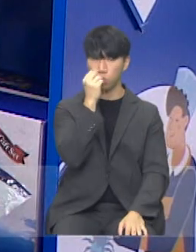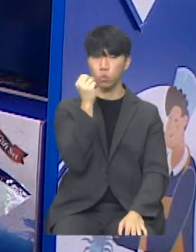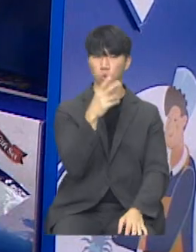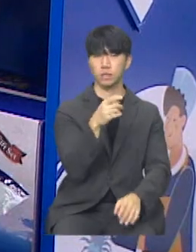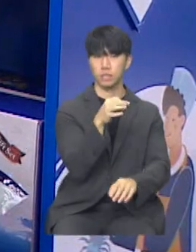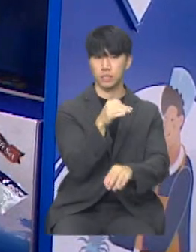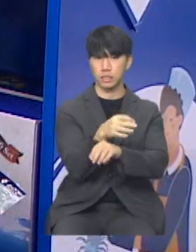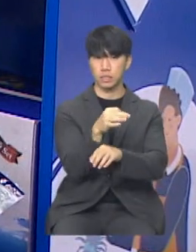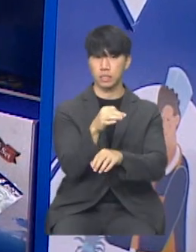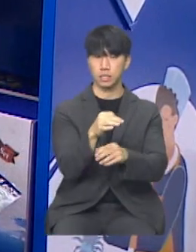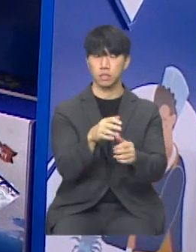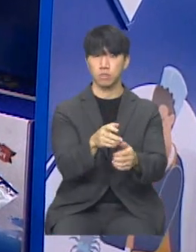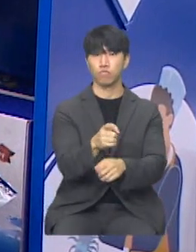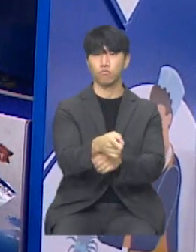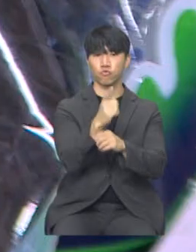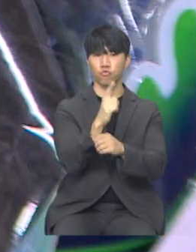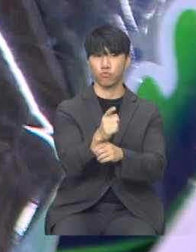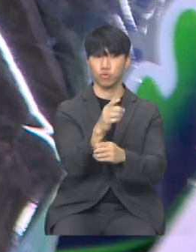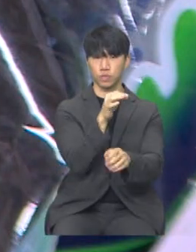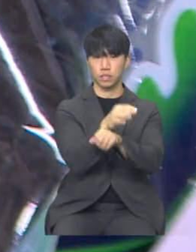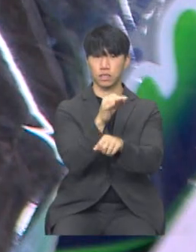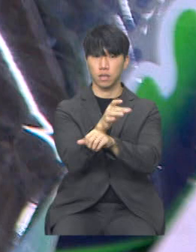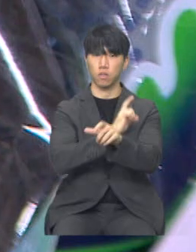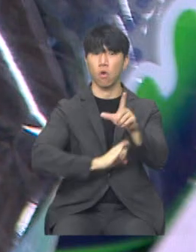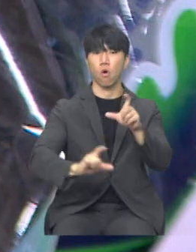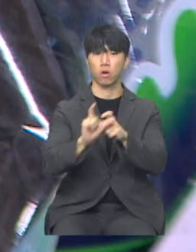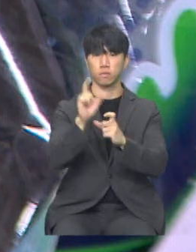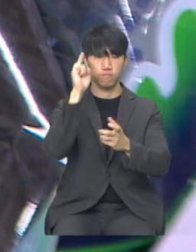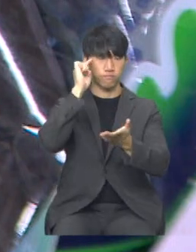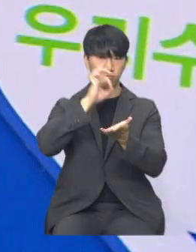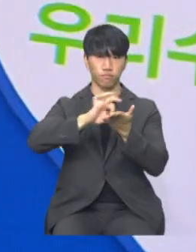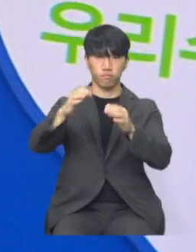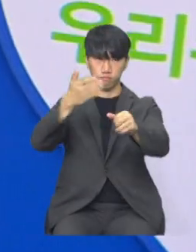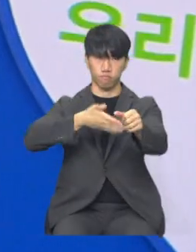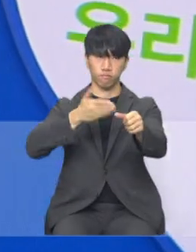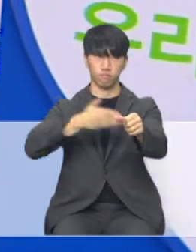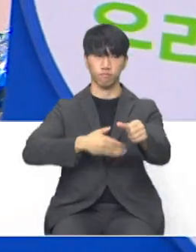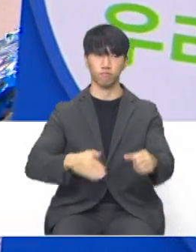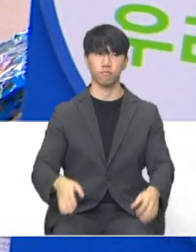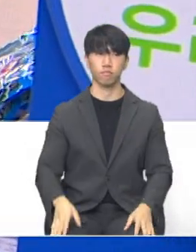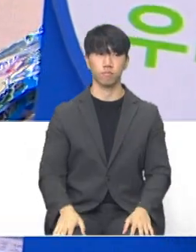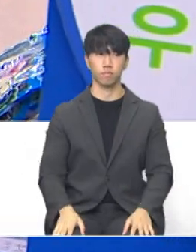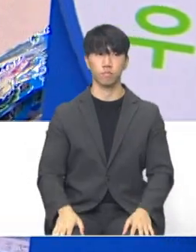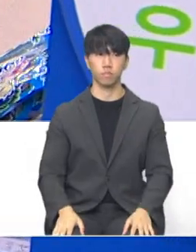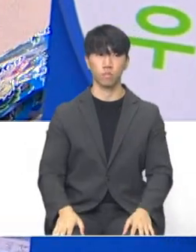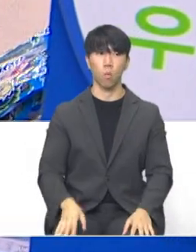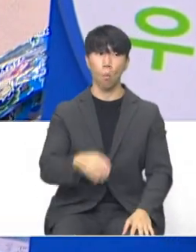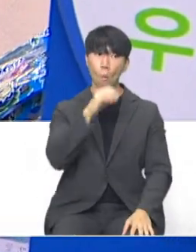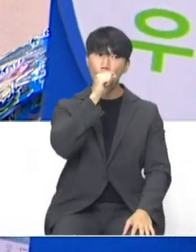소비 진작에도 힘써줄 것을 당부했습니다. 네, 좋습니다. 좋습니다.